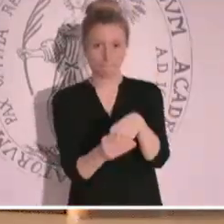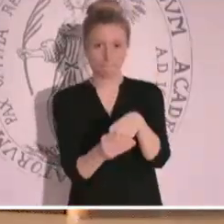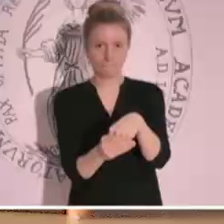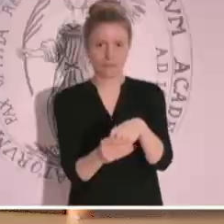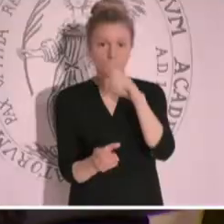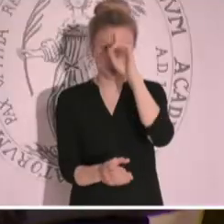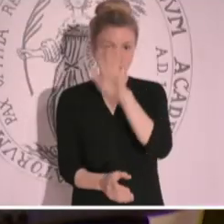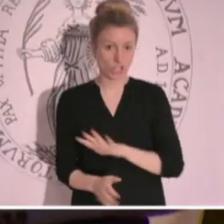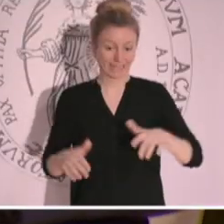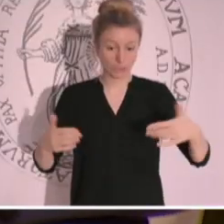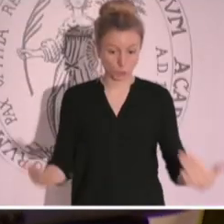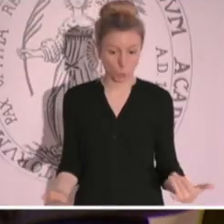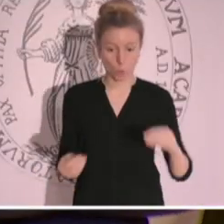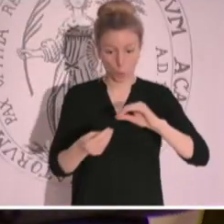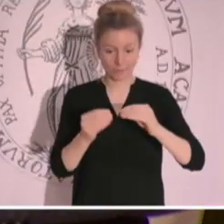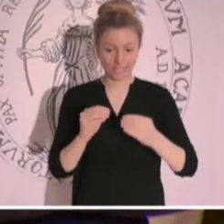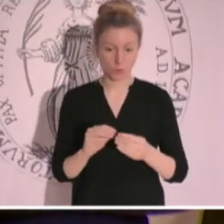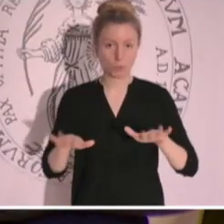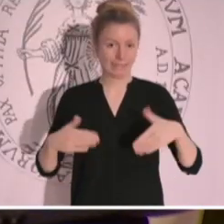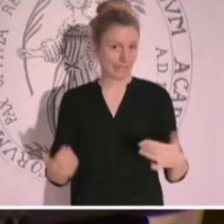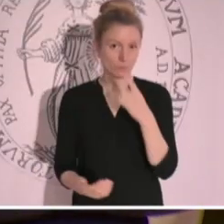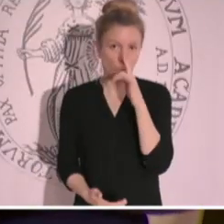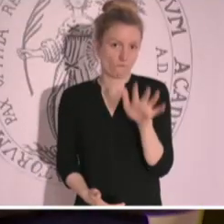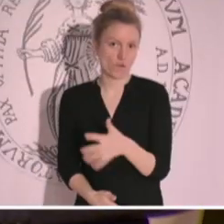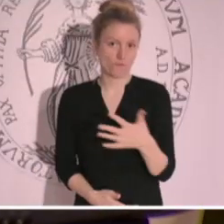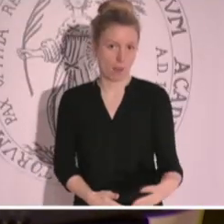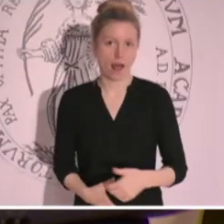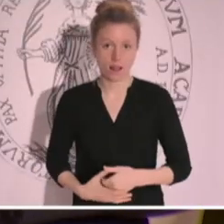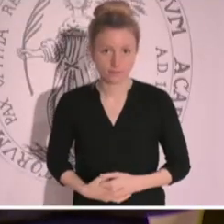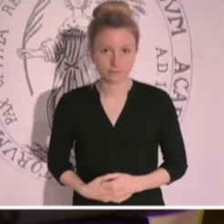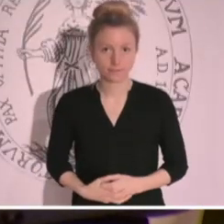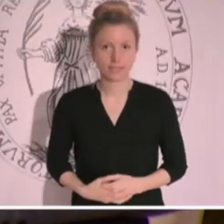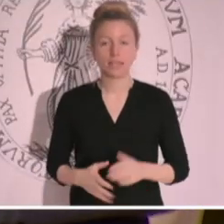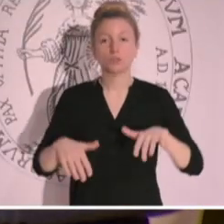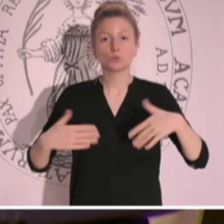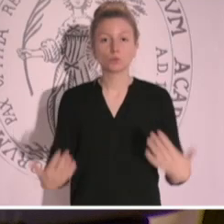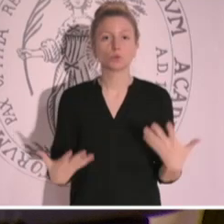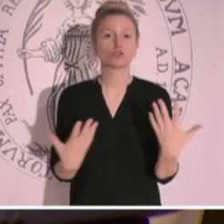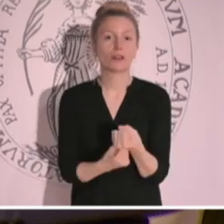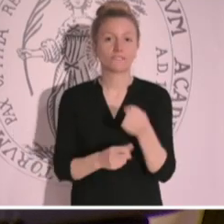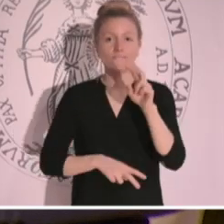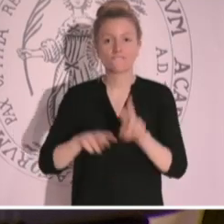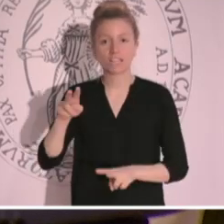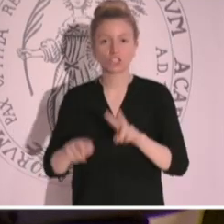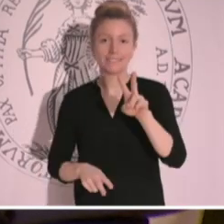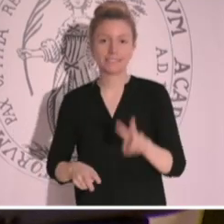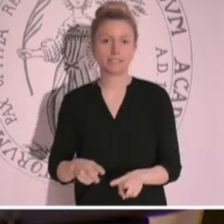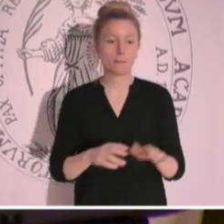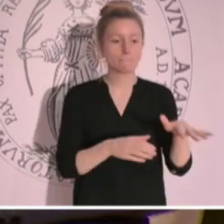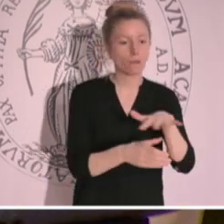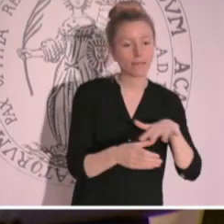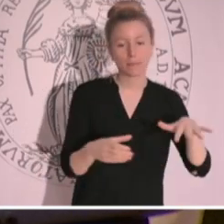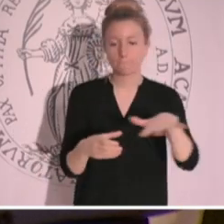pflanzlichen, tierischen Erzeugung bis hin über Agribusiness, über Umweltmaßnahmen, von